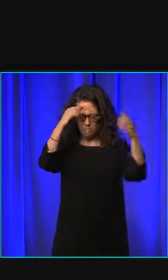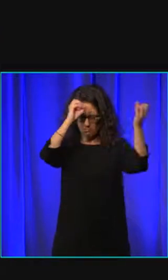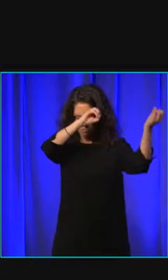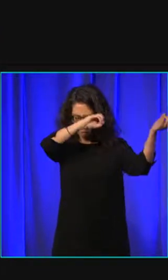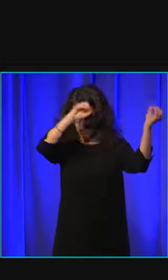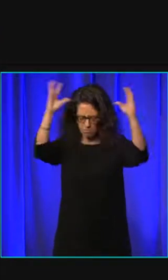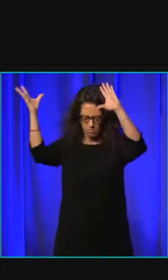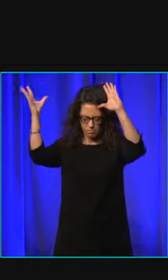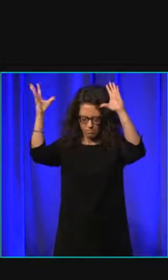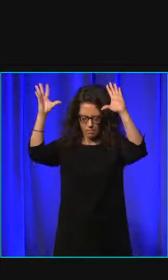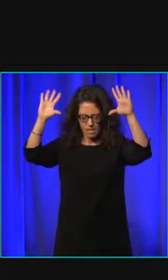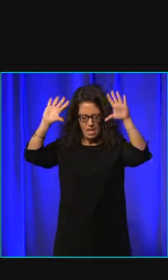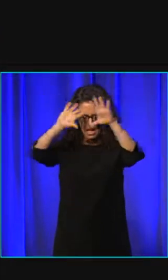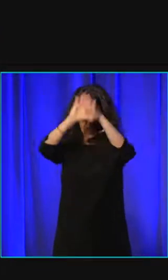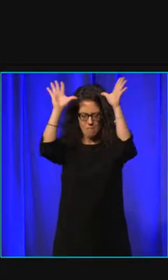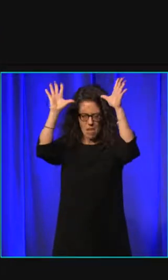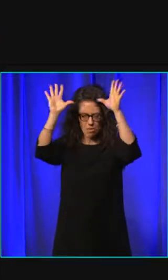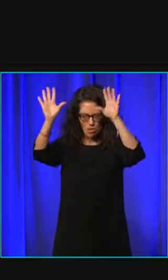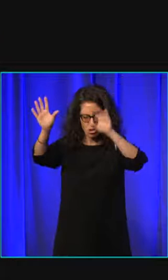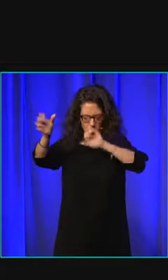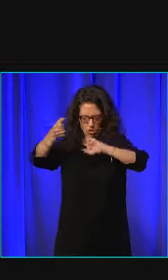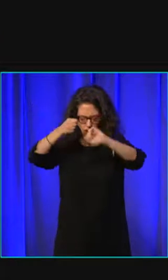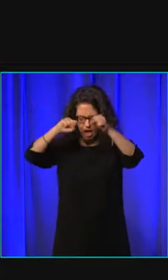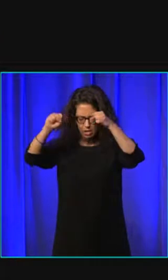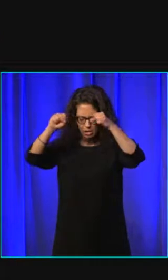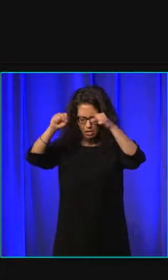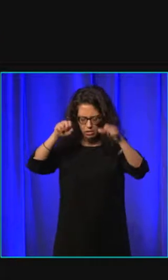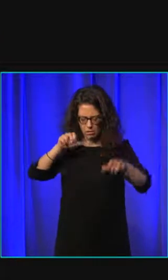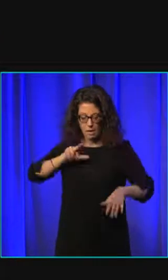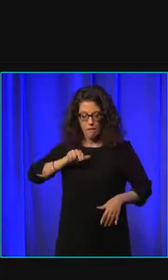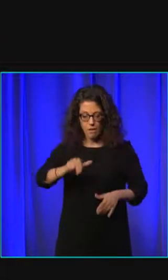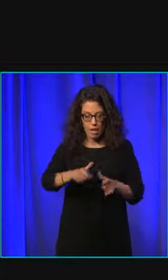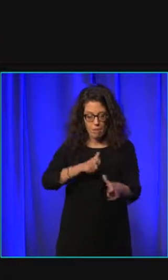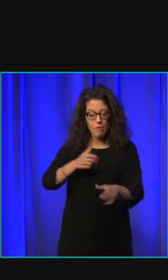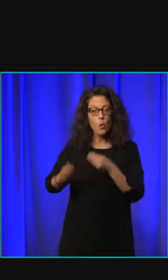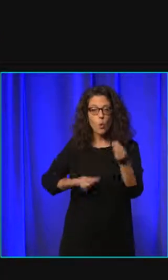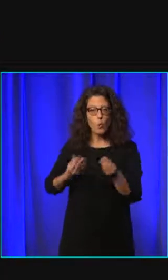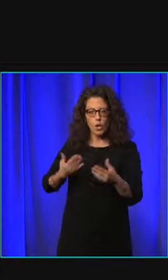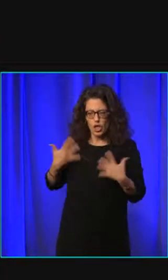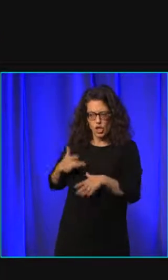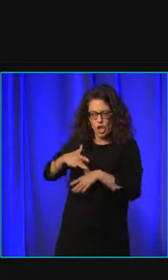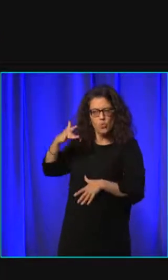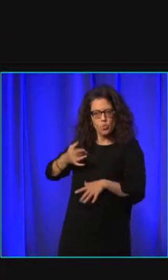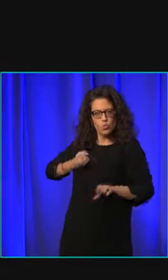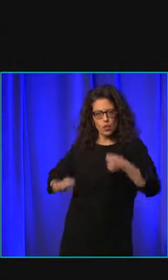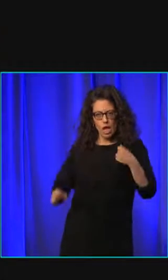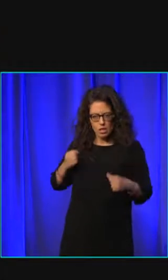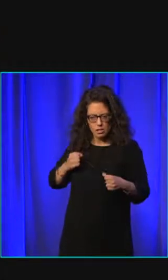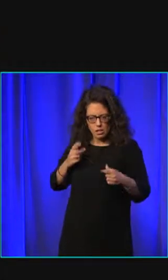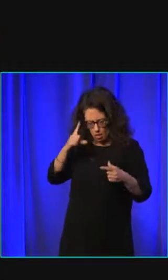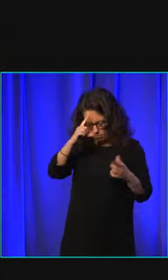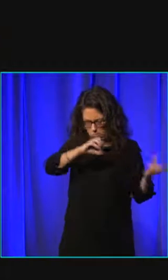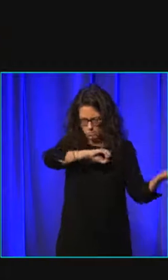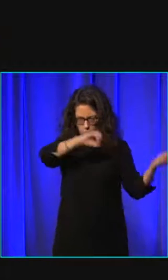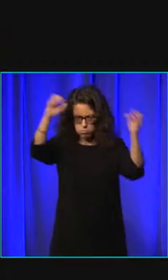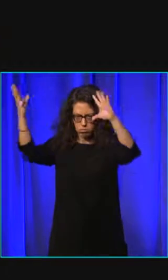une image du geste qu'elle va réaliser ou qu'elle a déjà réalisé. C'est-à-dire qu'elle fabrique une image mentale